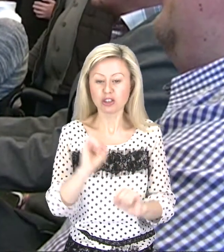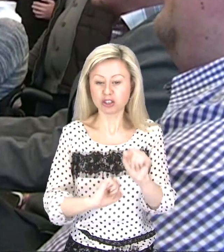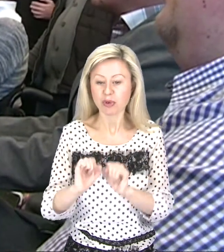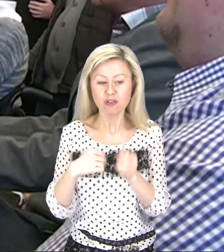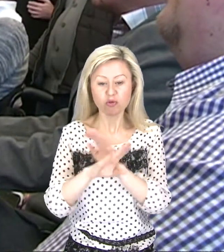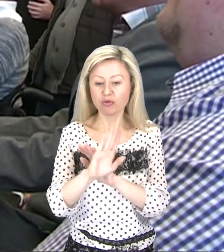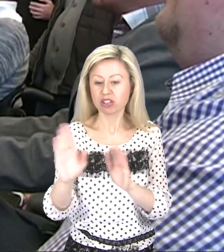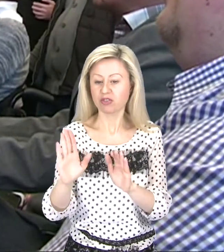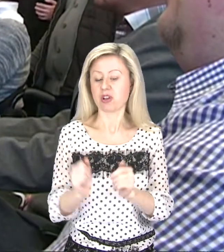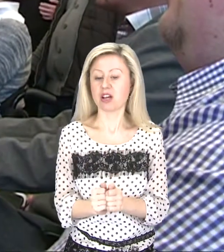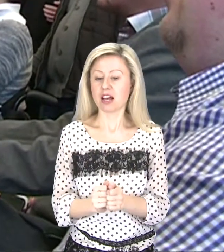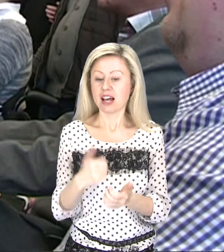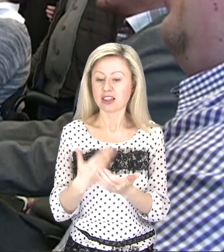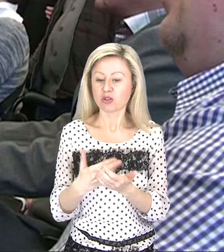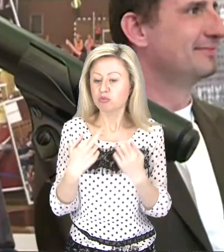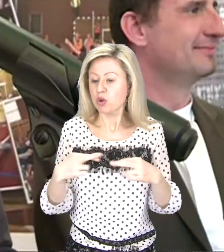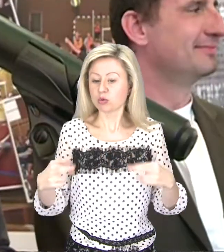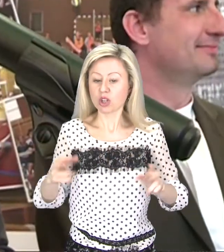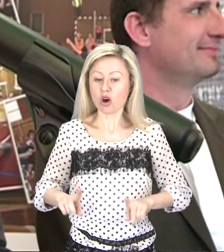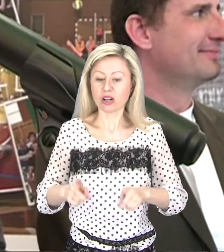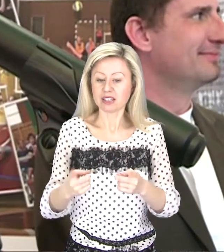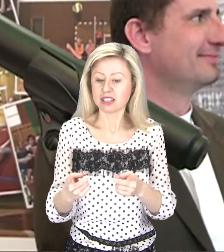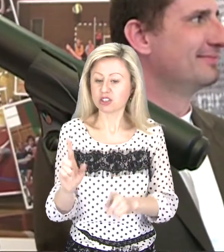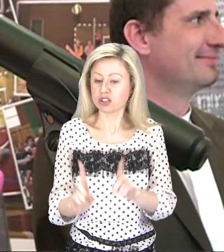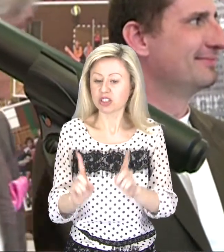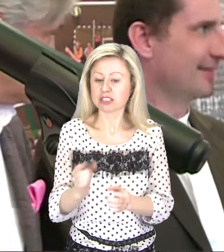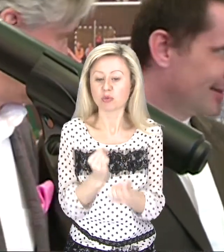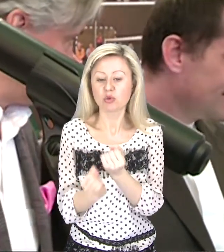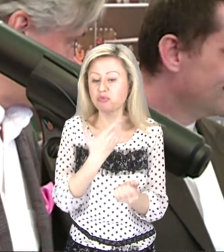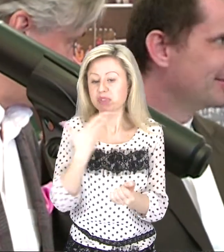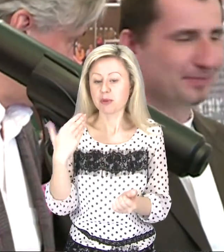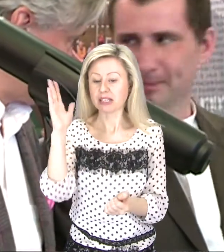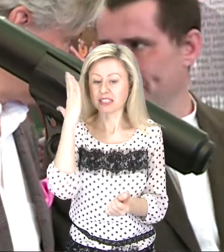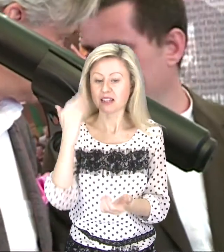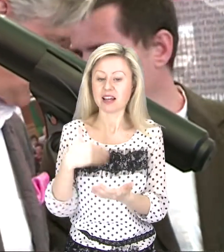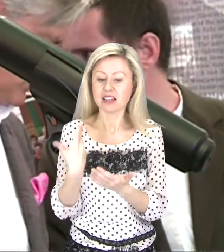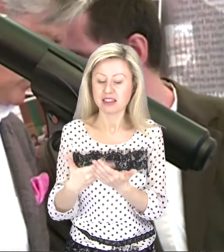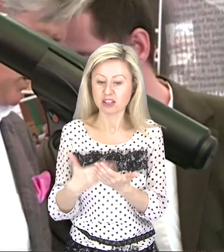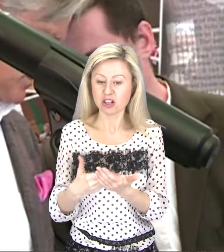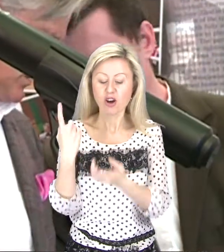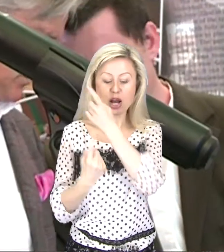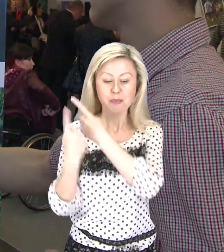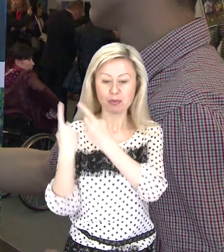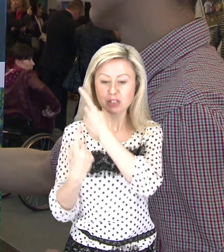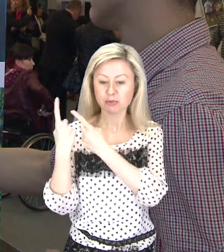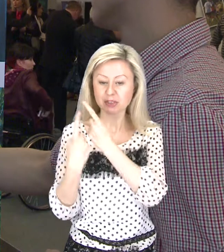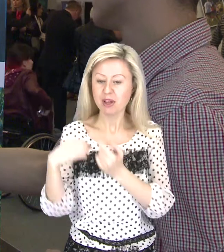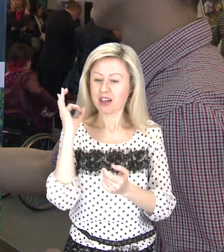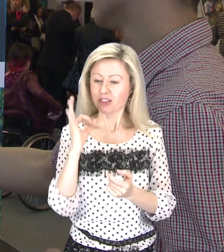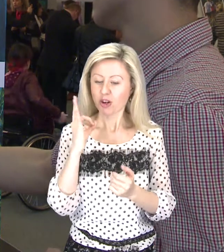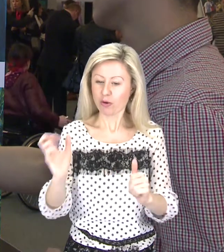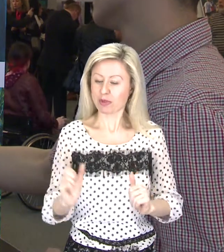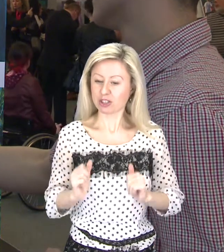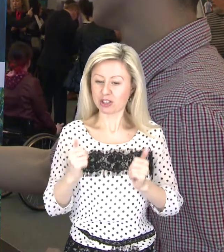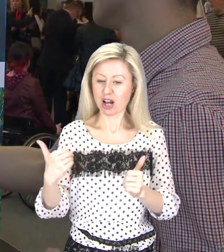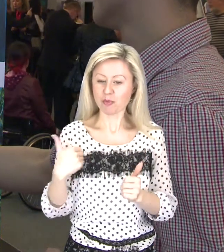znać organizację. Nie wszystkie organizacje są znane, prawda? Więc stwierdziliśmy, że fajnie by było wydać coś takiego, co